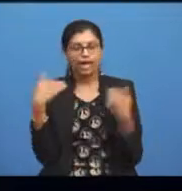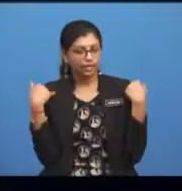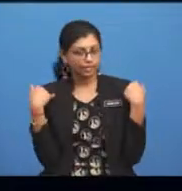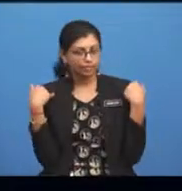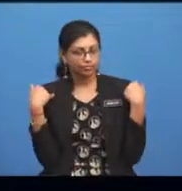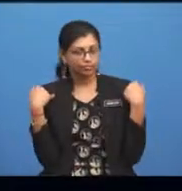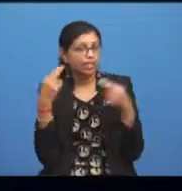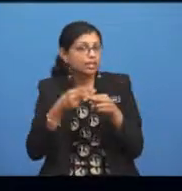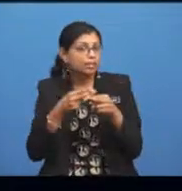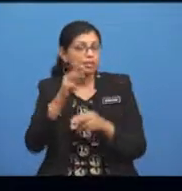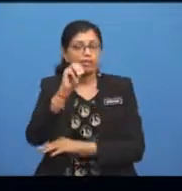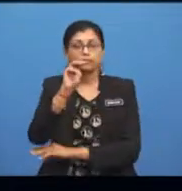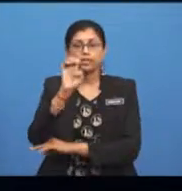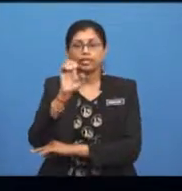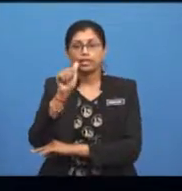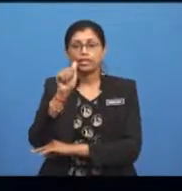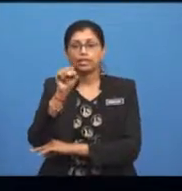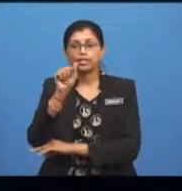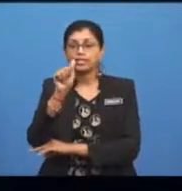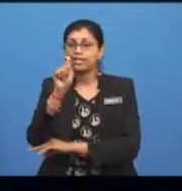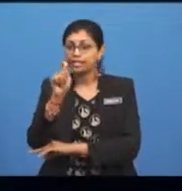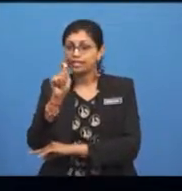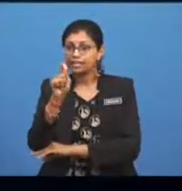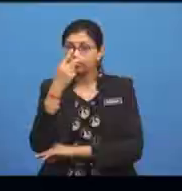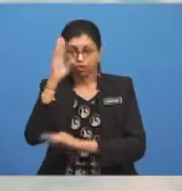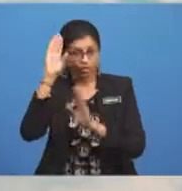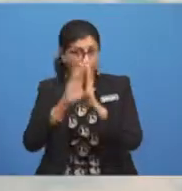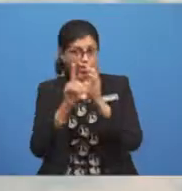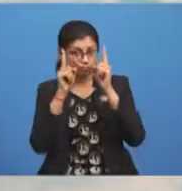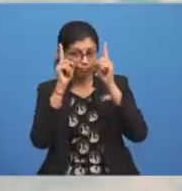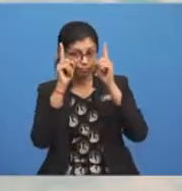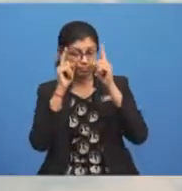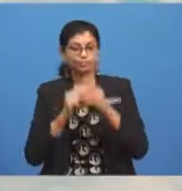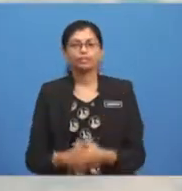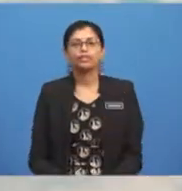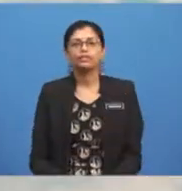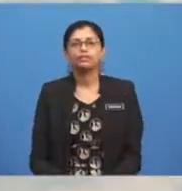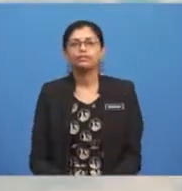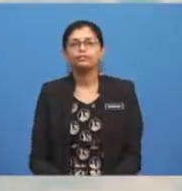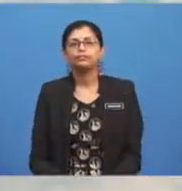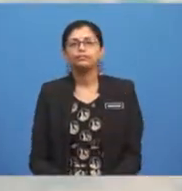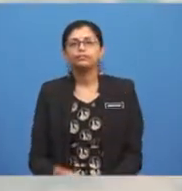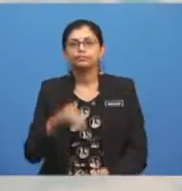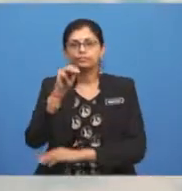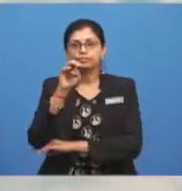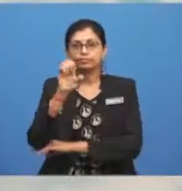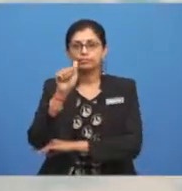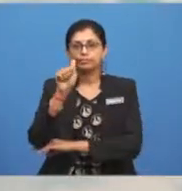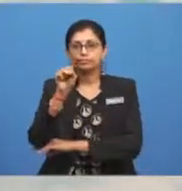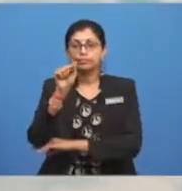Meerschaum? Sila lihat gambar pada paparan. Ia adalah gambar Meerschaum